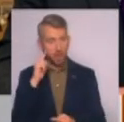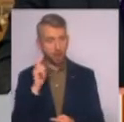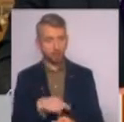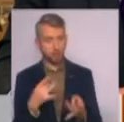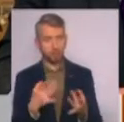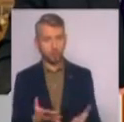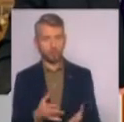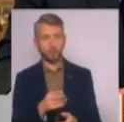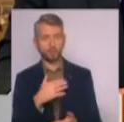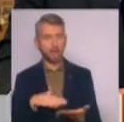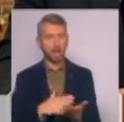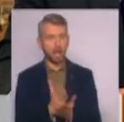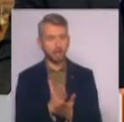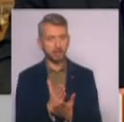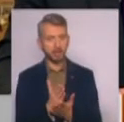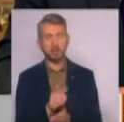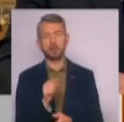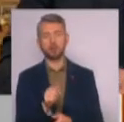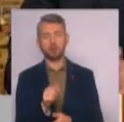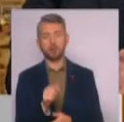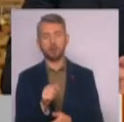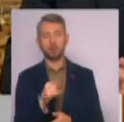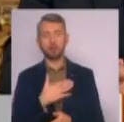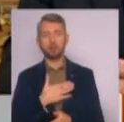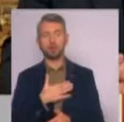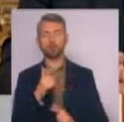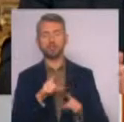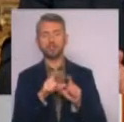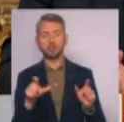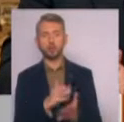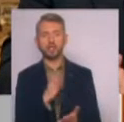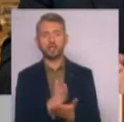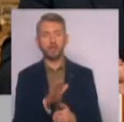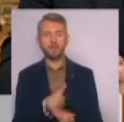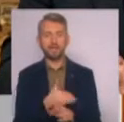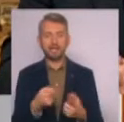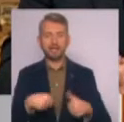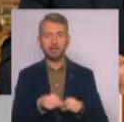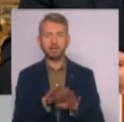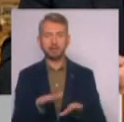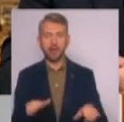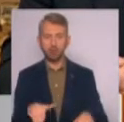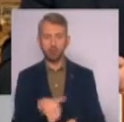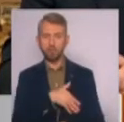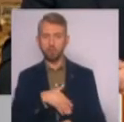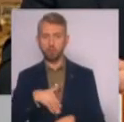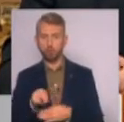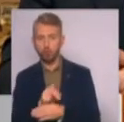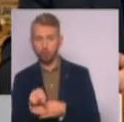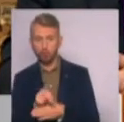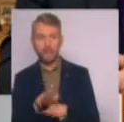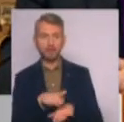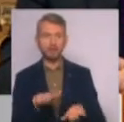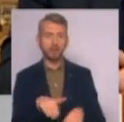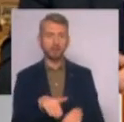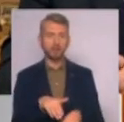просто якість цього. В нашому інституті є відділення дитячої пульмонології, дитячої